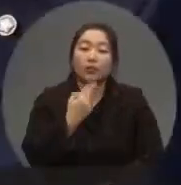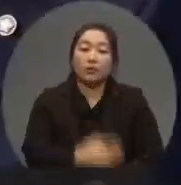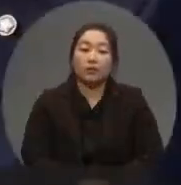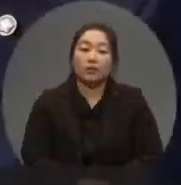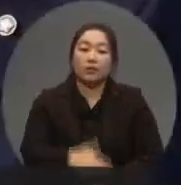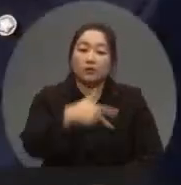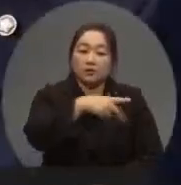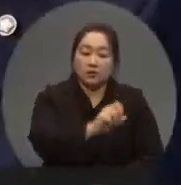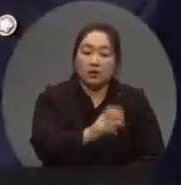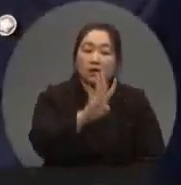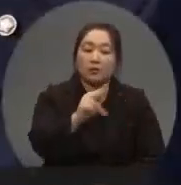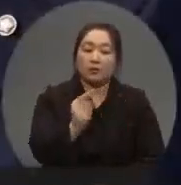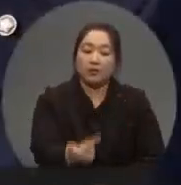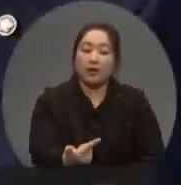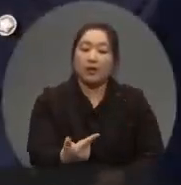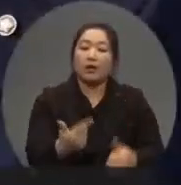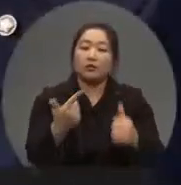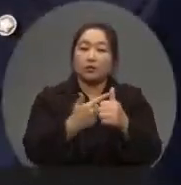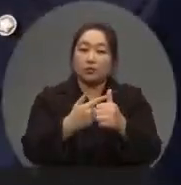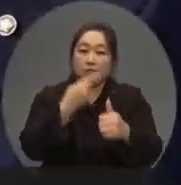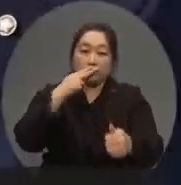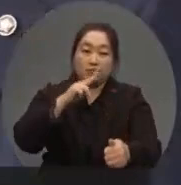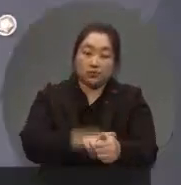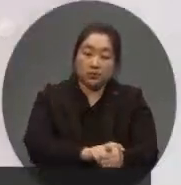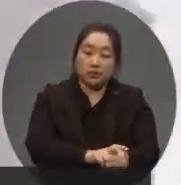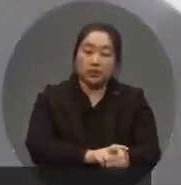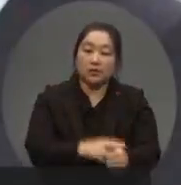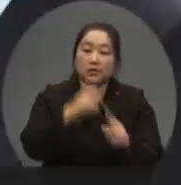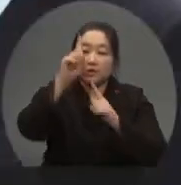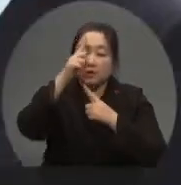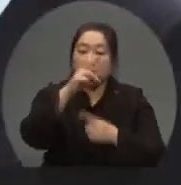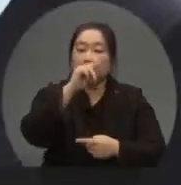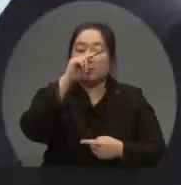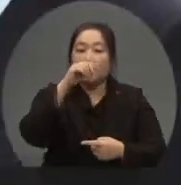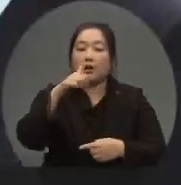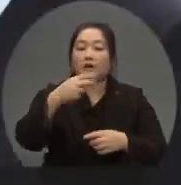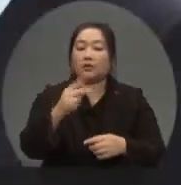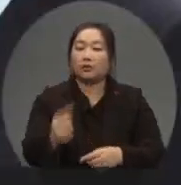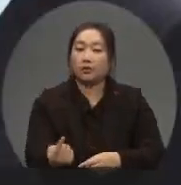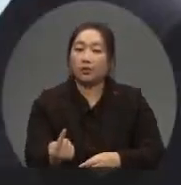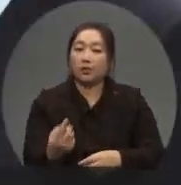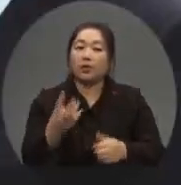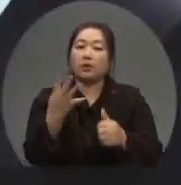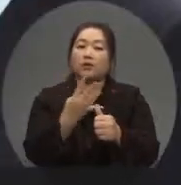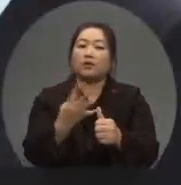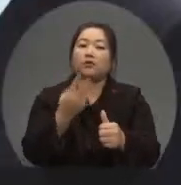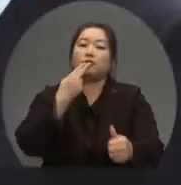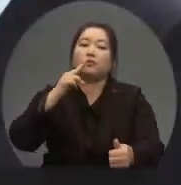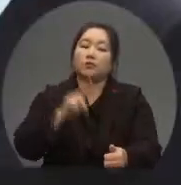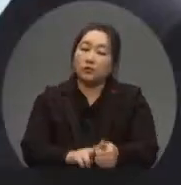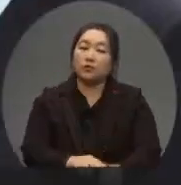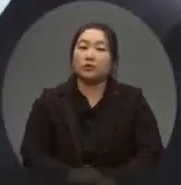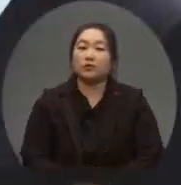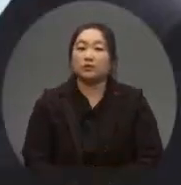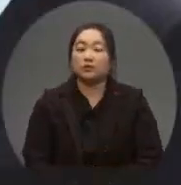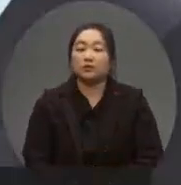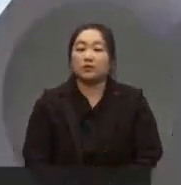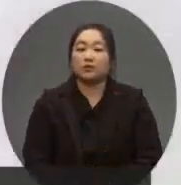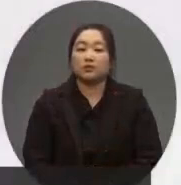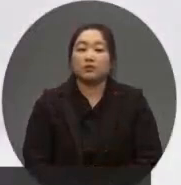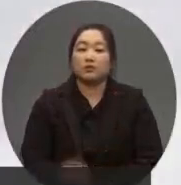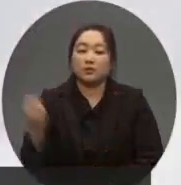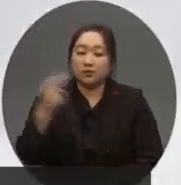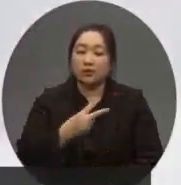정우택 변제일 의원은 6선에 도전하고 이종배 박덕 도종환 의원은 4선에 도전할 가능성이 높습니다